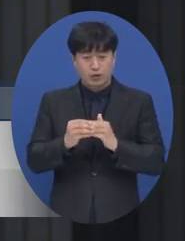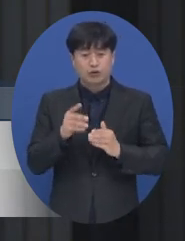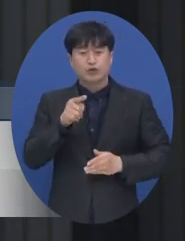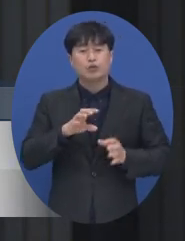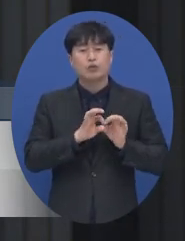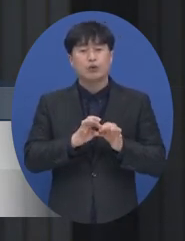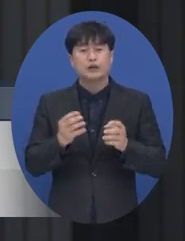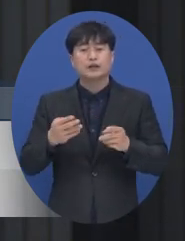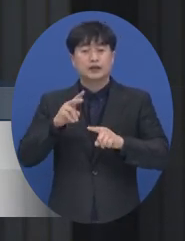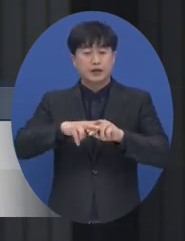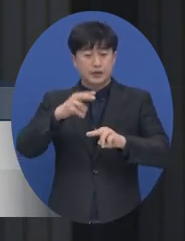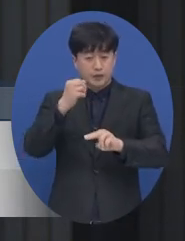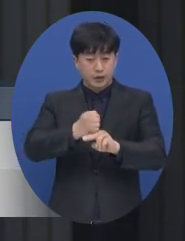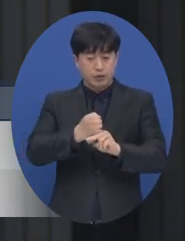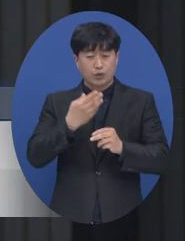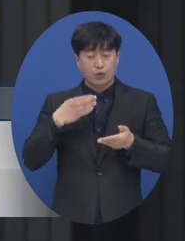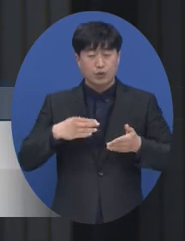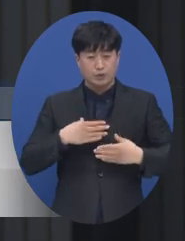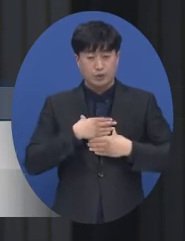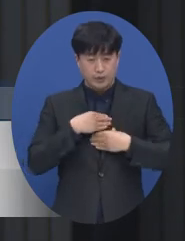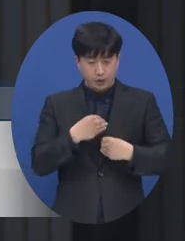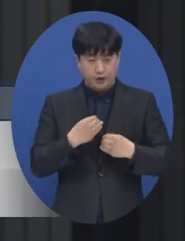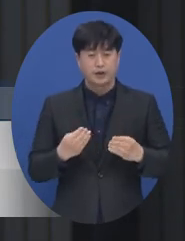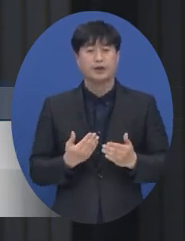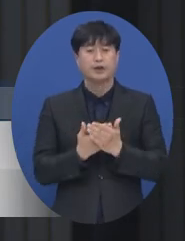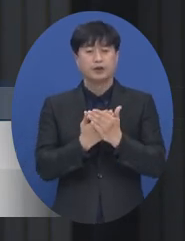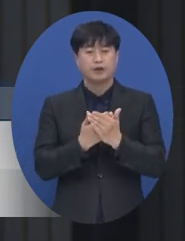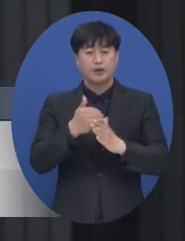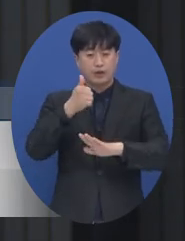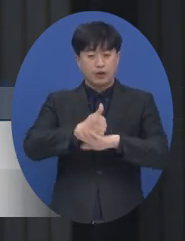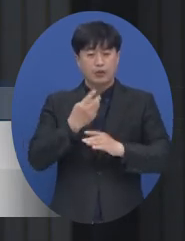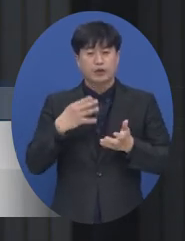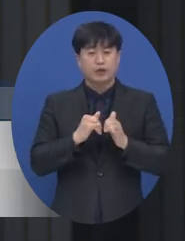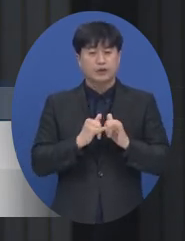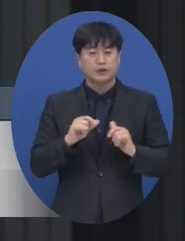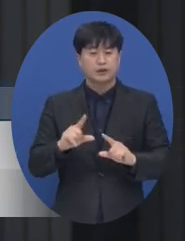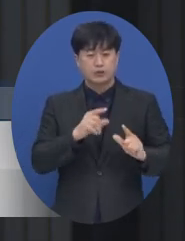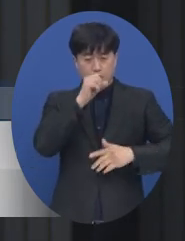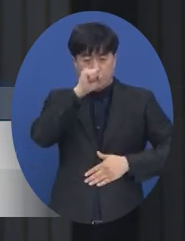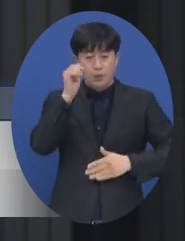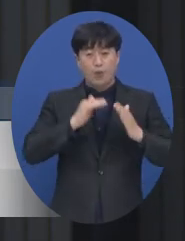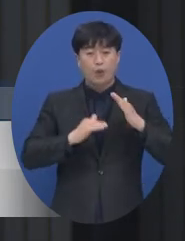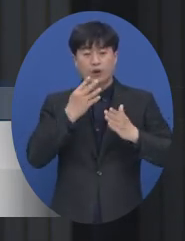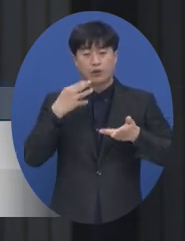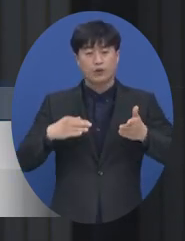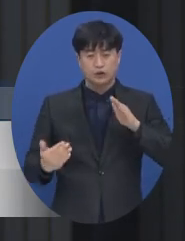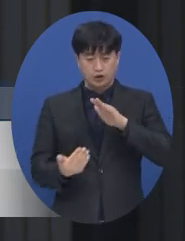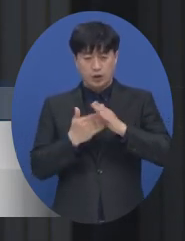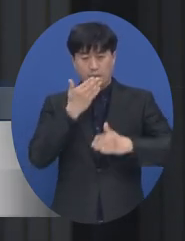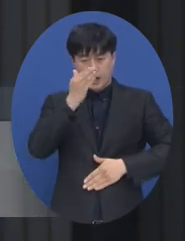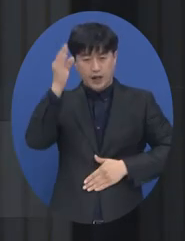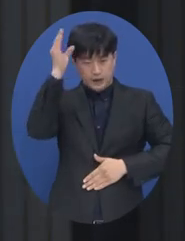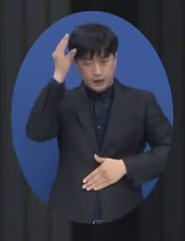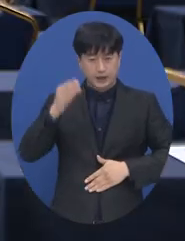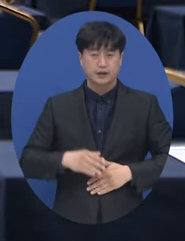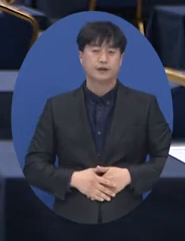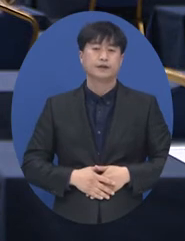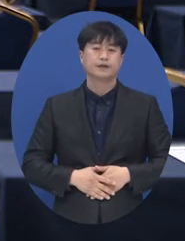후생을 증가시킴으로써 최종적으로는 도민이 살기 좋은 공정한 경기도를 구현할 수 있을 것으로 이제 기대를 하고